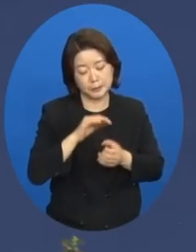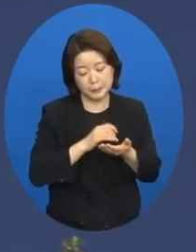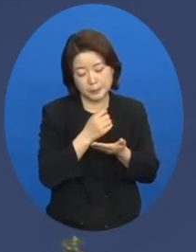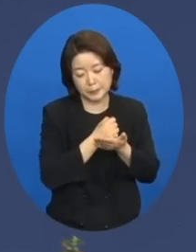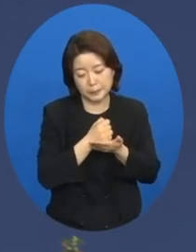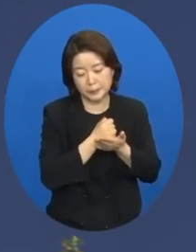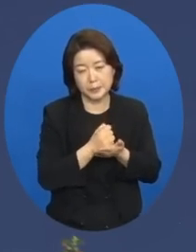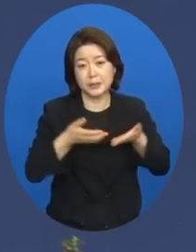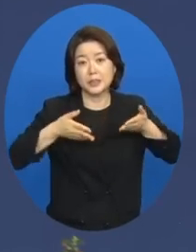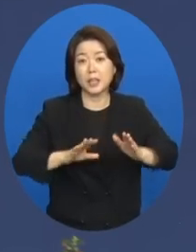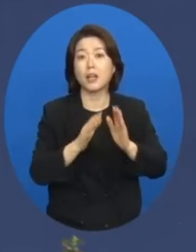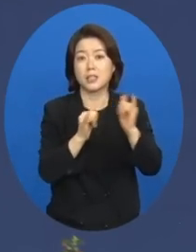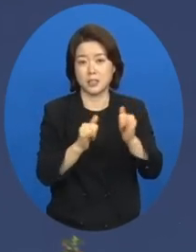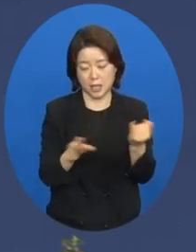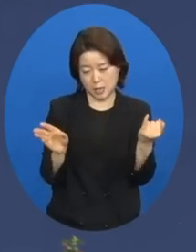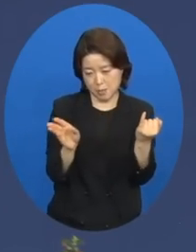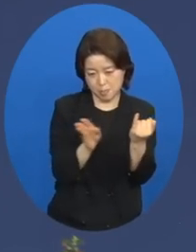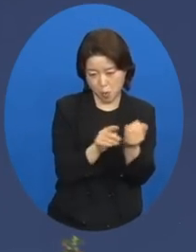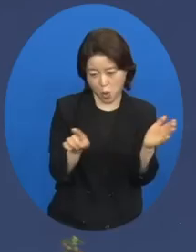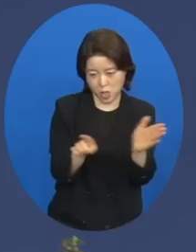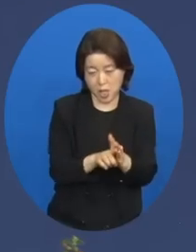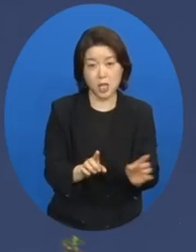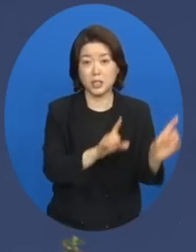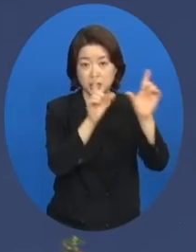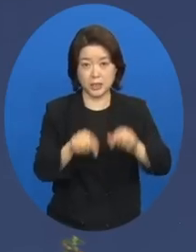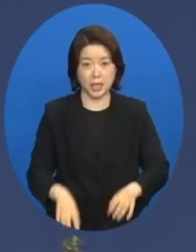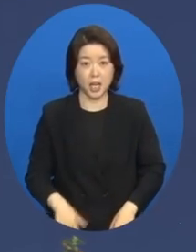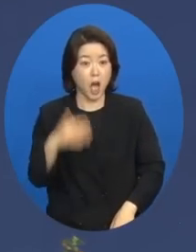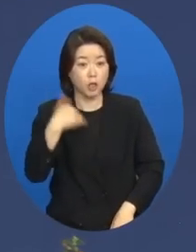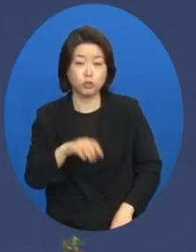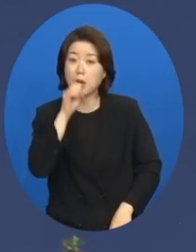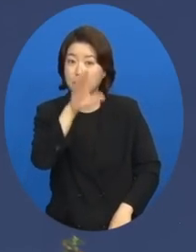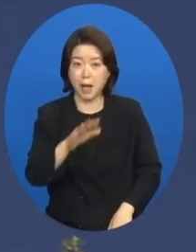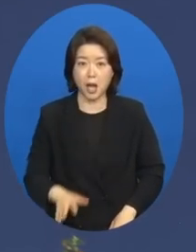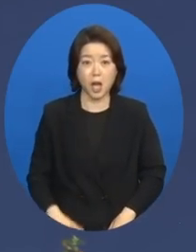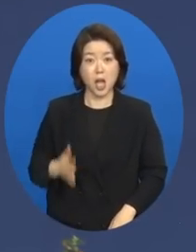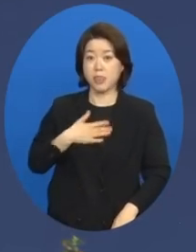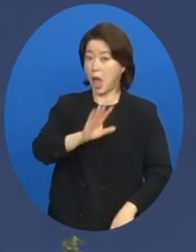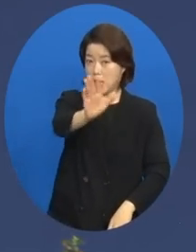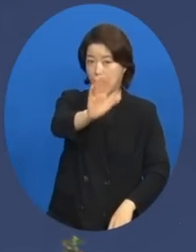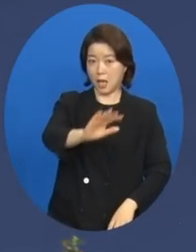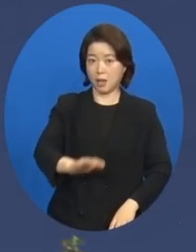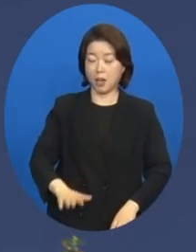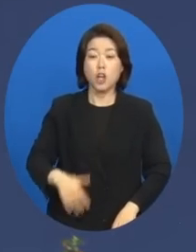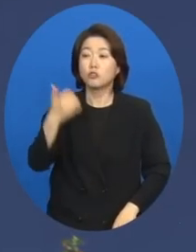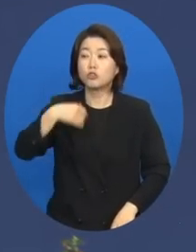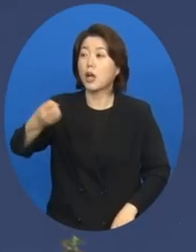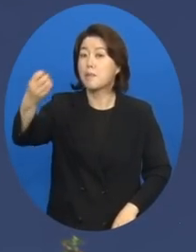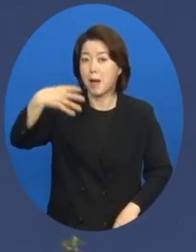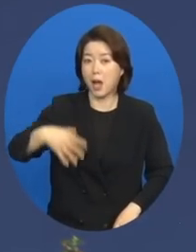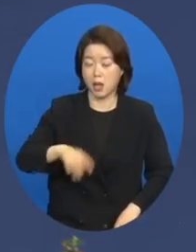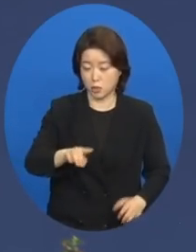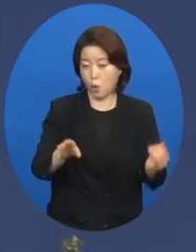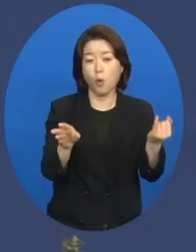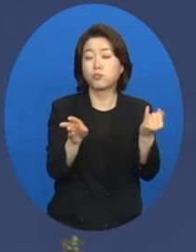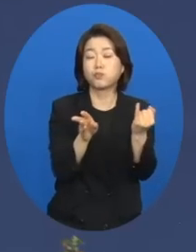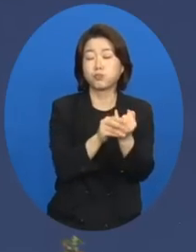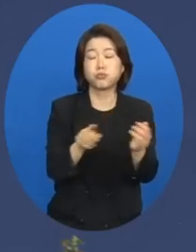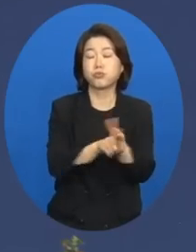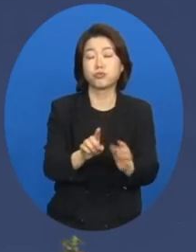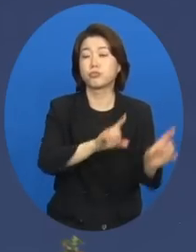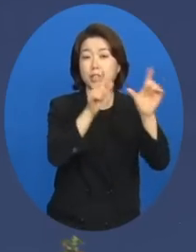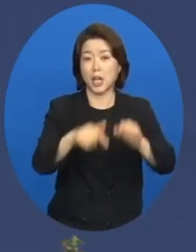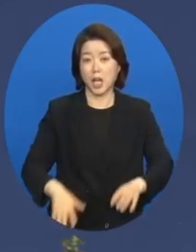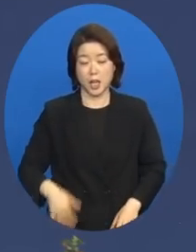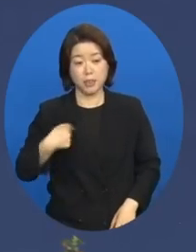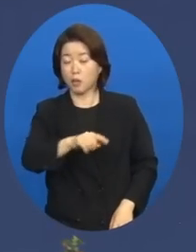땅에 태어난 사람을 모태신앙이라 한다. 이렇게 누가 정의를 하더라고. 내가 한 거 아니에요. 모태신앙이 한 거야 이거. 내가 어떻게